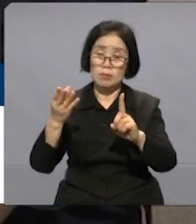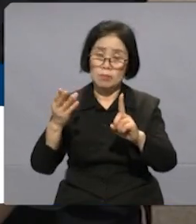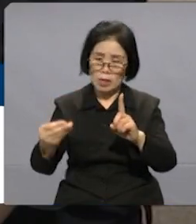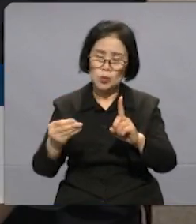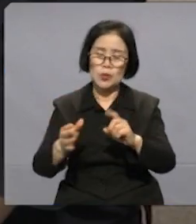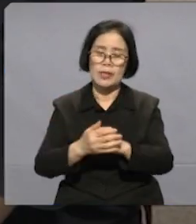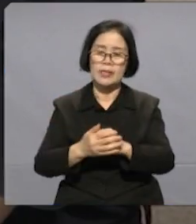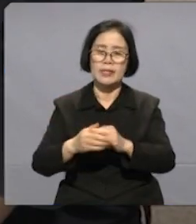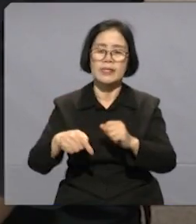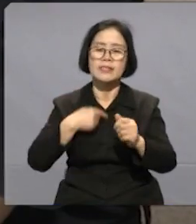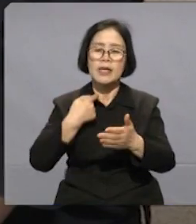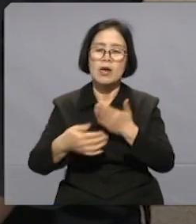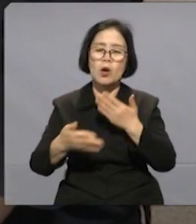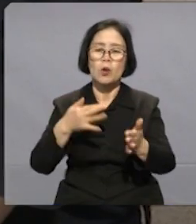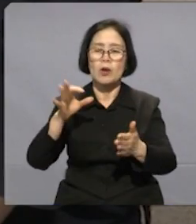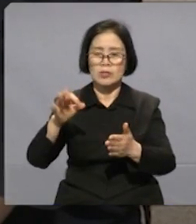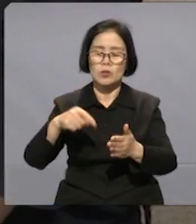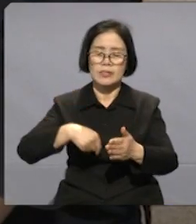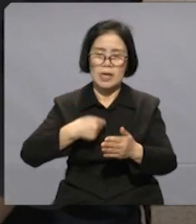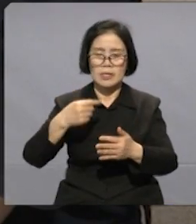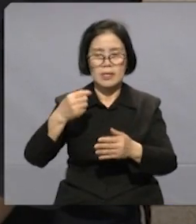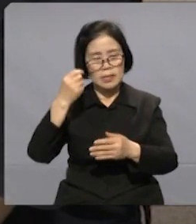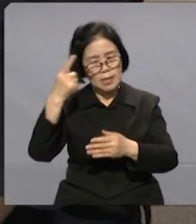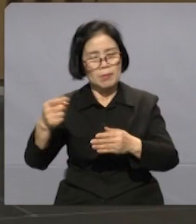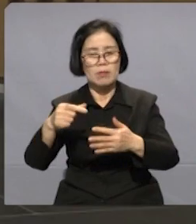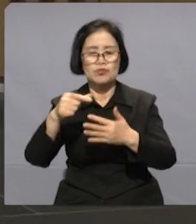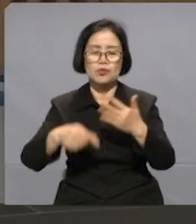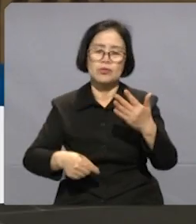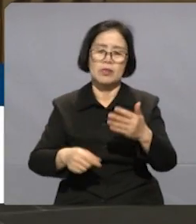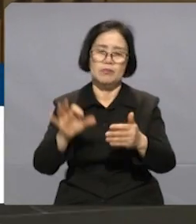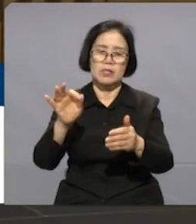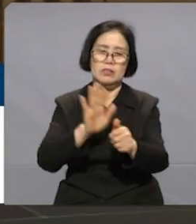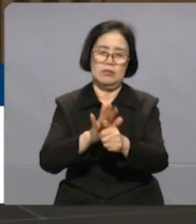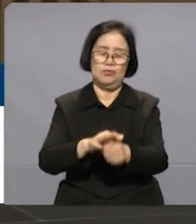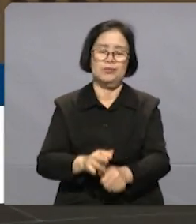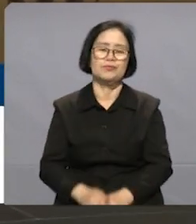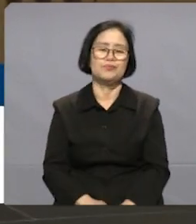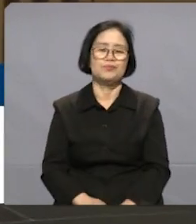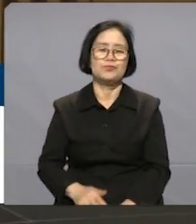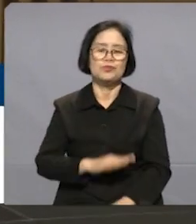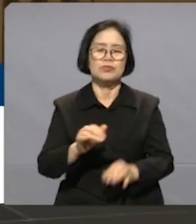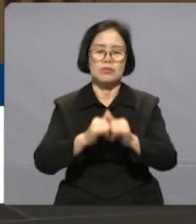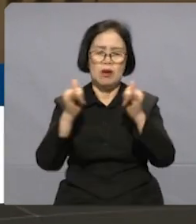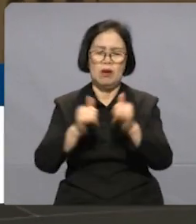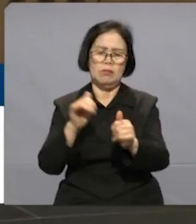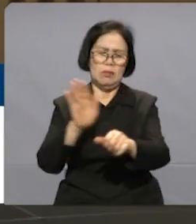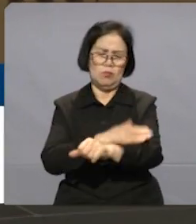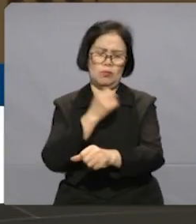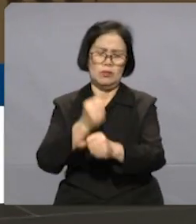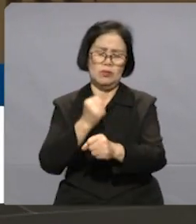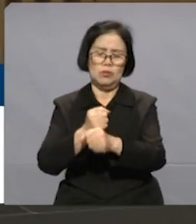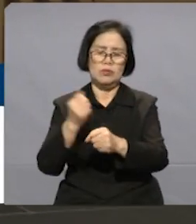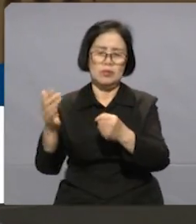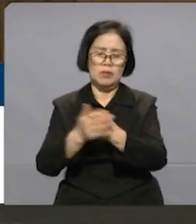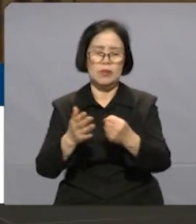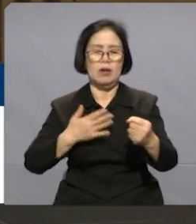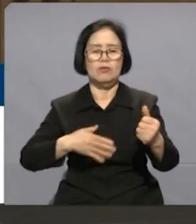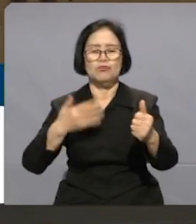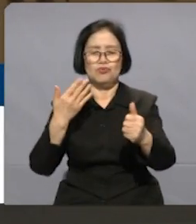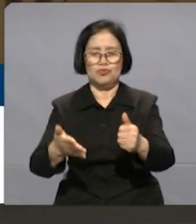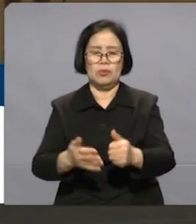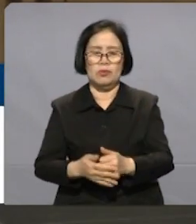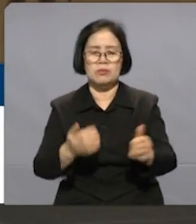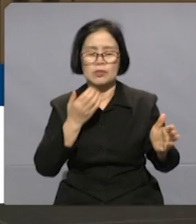자기발견 프로그램 비용을 지원합니다. 우리 사회가 잘못 만들어 놓은 틀 때문이라고 한 것을 알려주면서